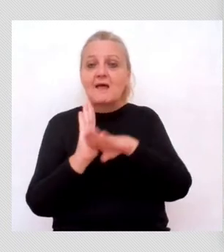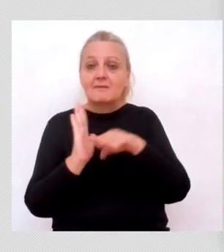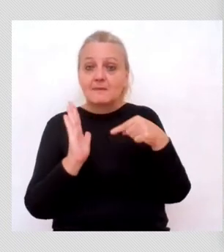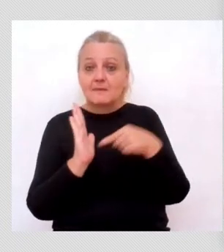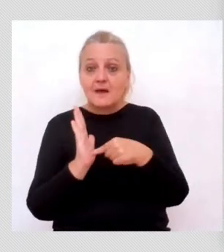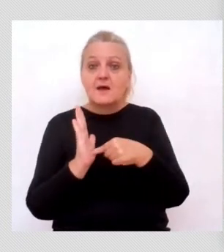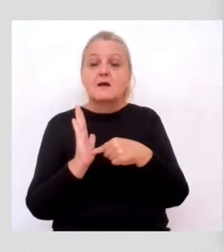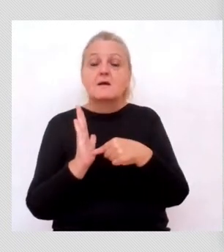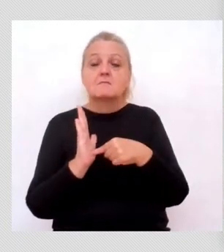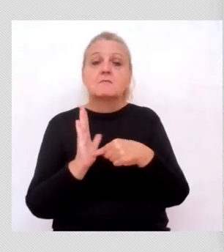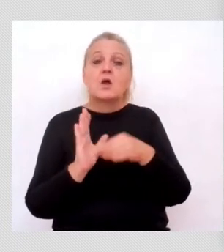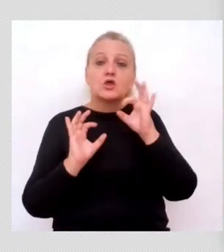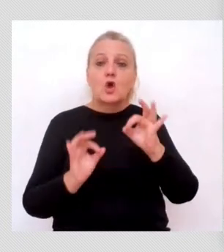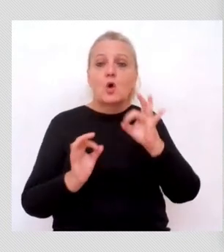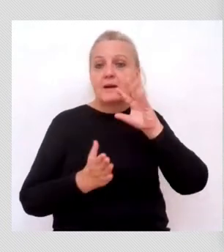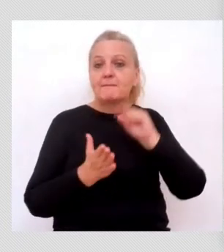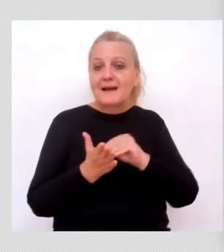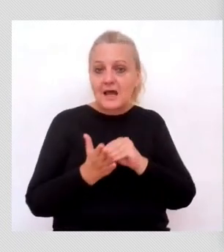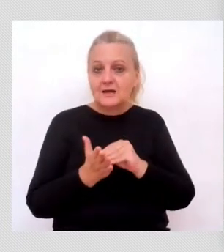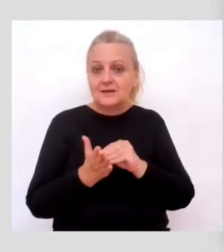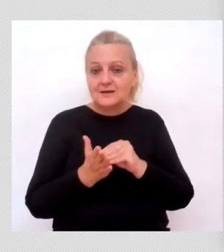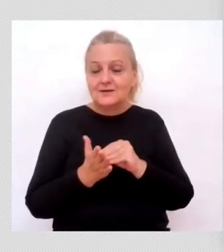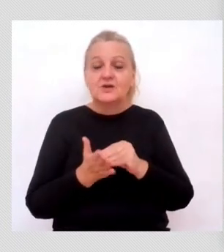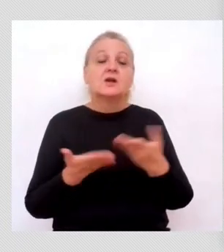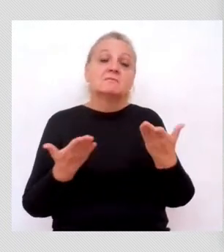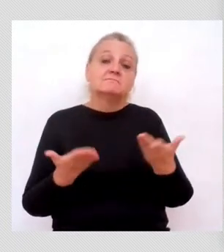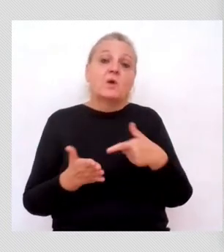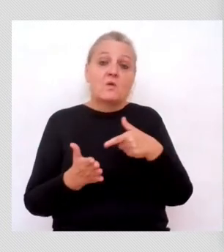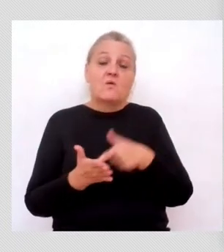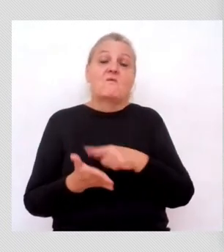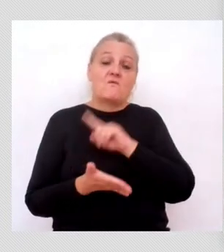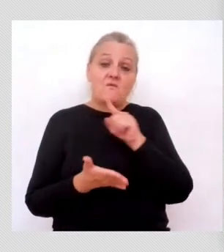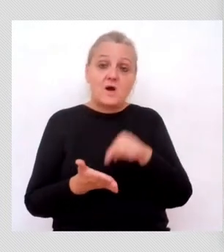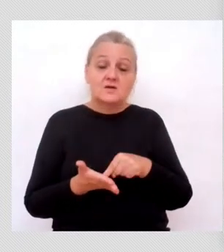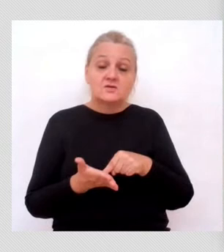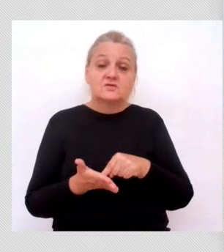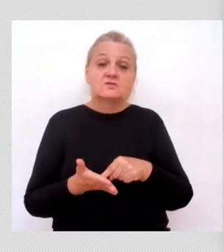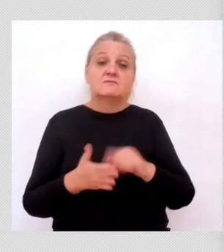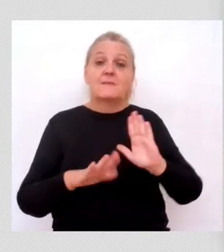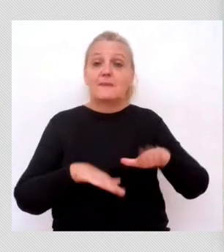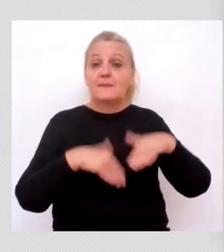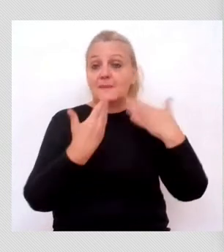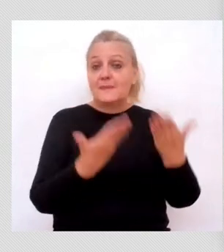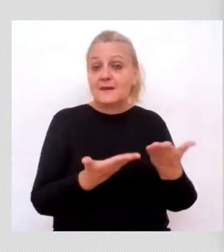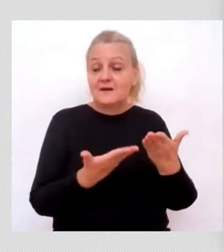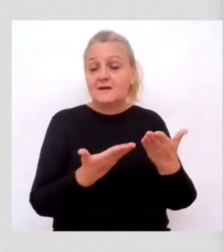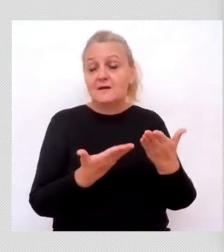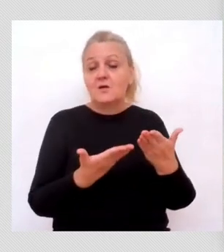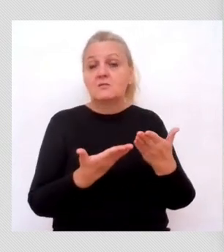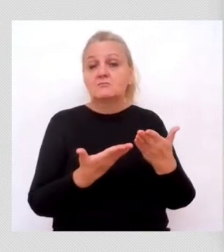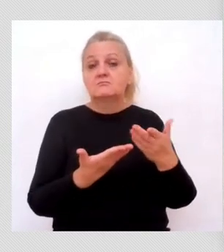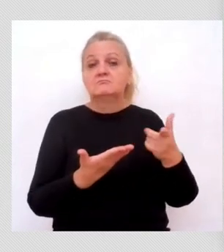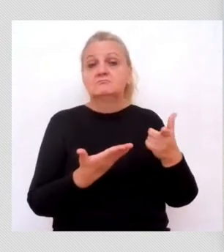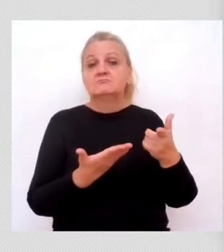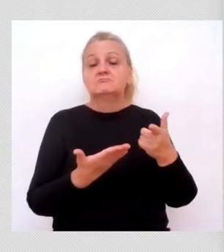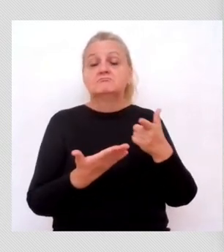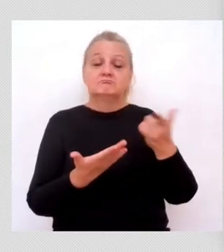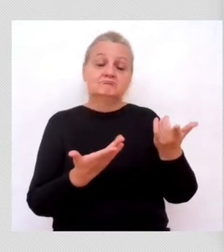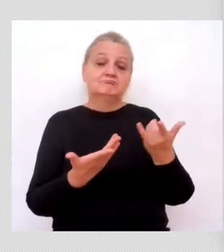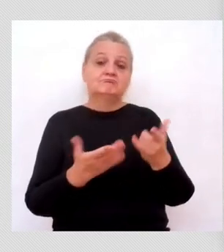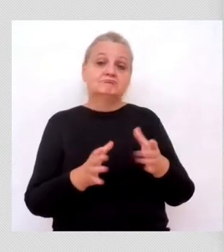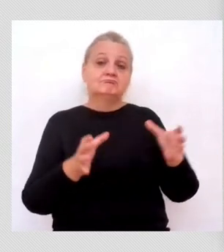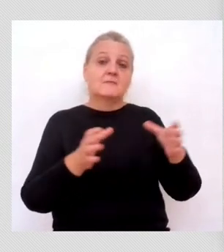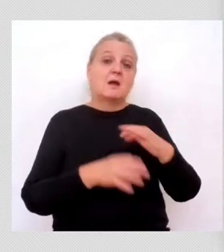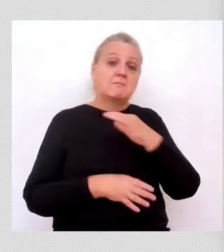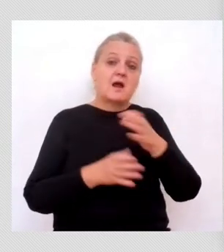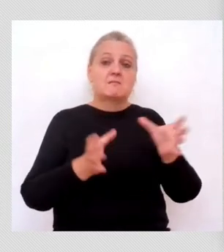sferze jakichś dobrych praktyk. Tym bardziej właśnie skierowanych do obozu demokratycznego. Jeżeli obóz